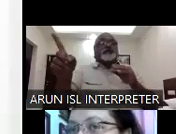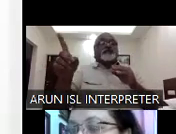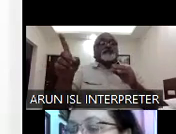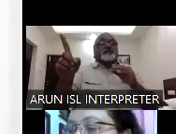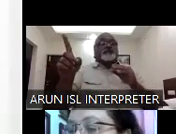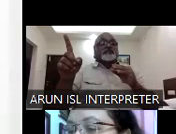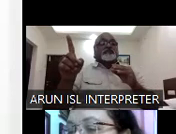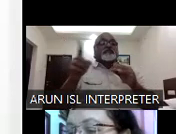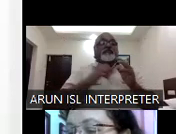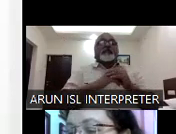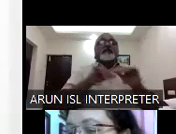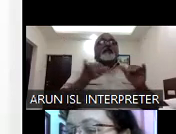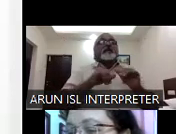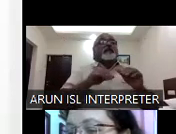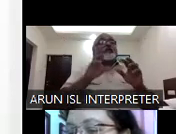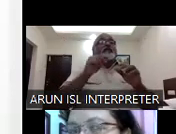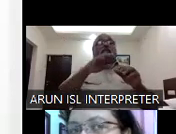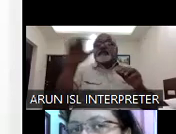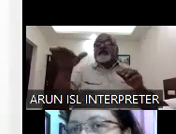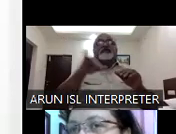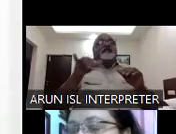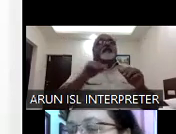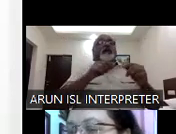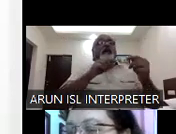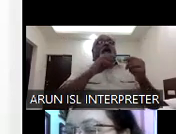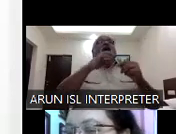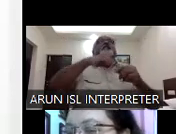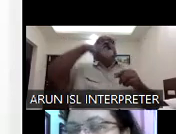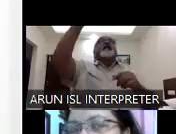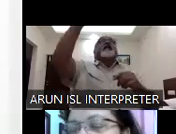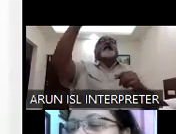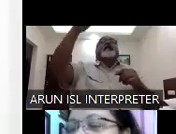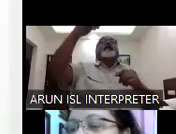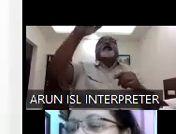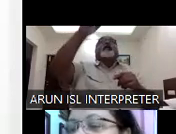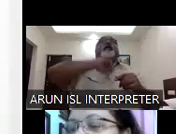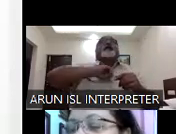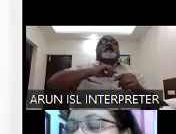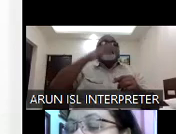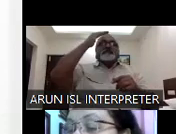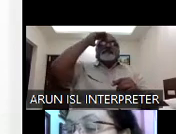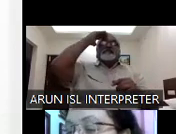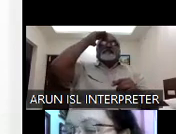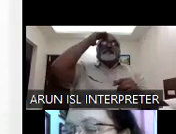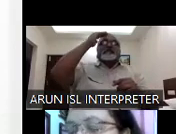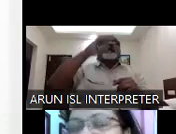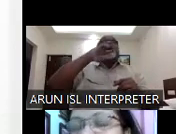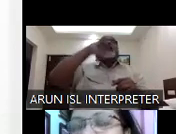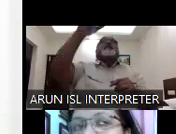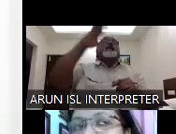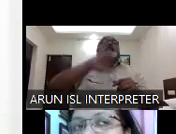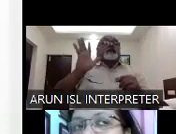to not argue with adults, और जो बड़े बोल रहे हैं बड़ों की बात सुननी है आपको, किसी के साथ argument नहीं